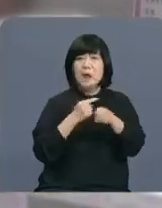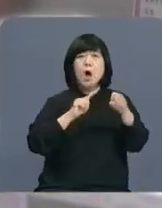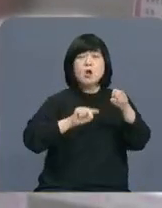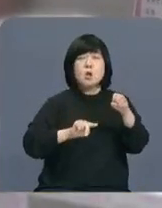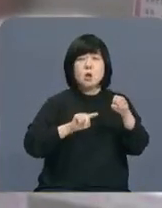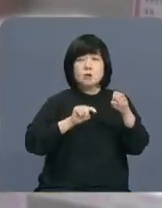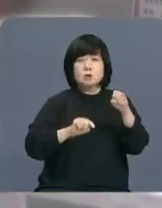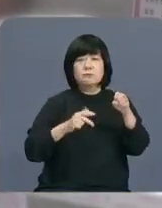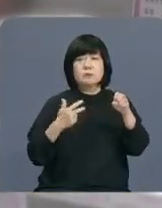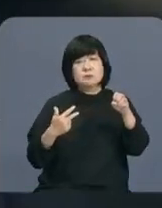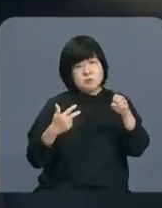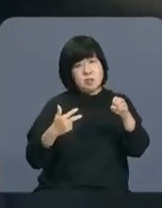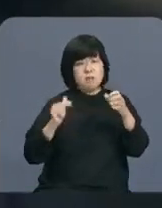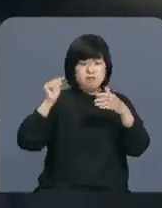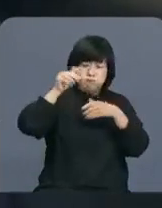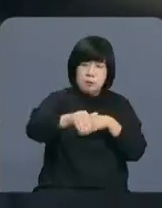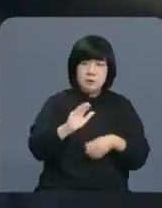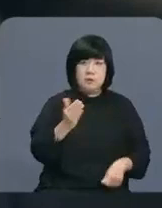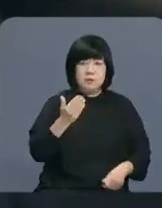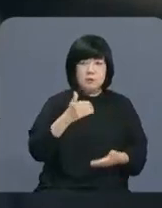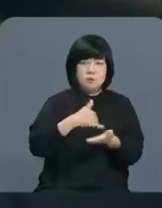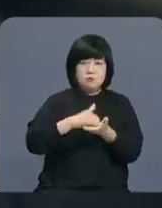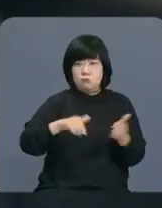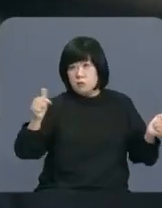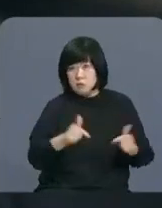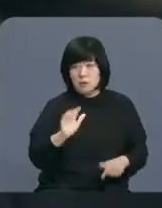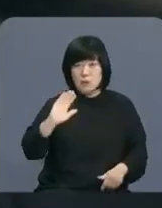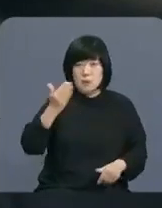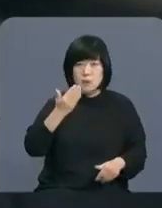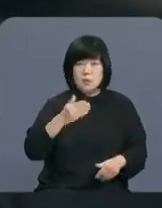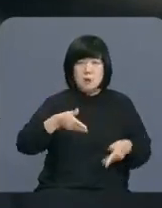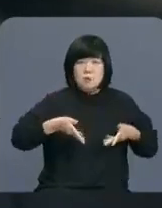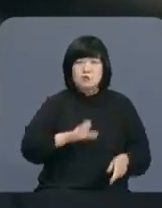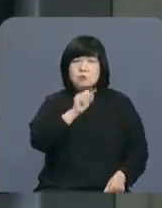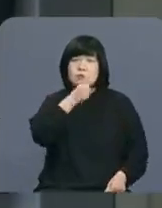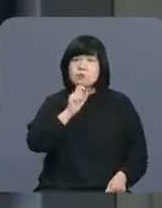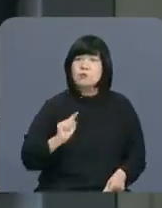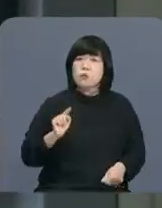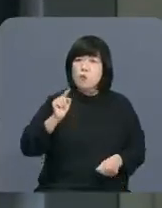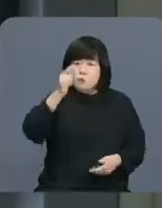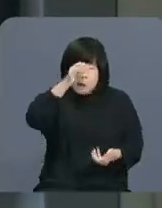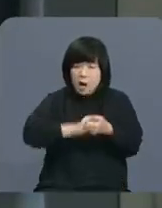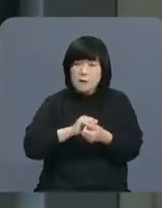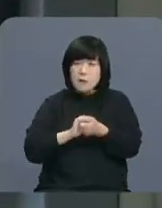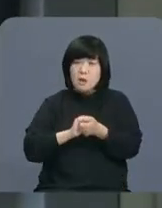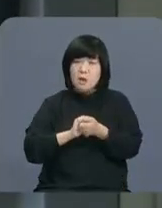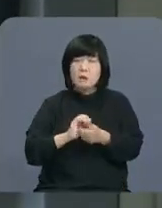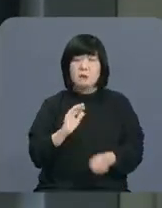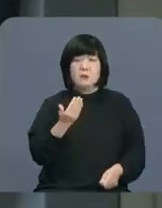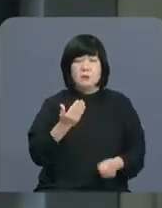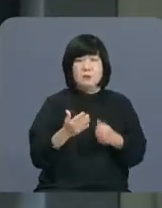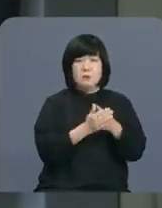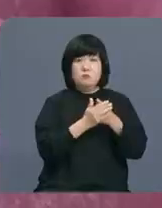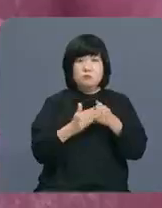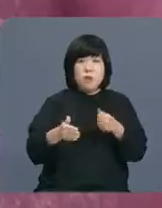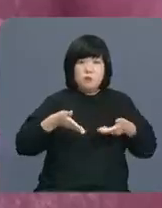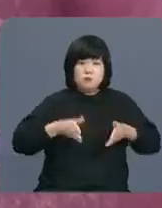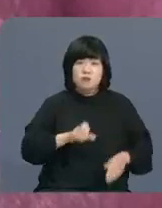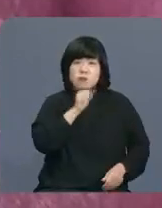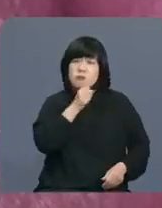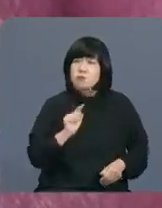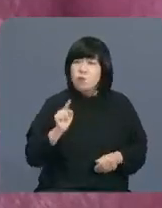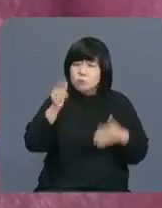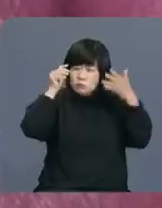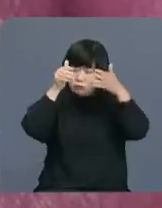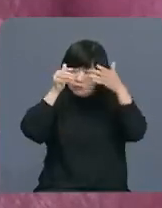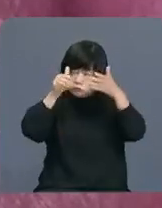0.75명으로 곤두박질 쳤습니다. 출산율을 높일 동력이 한계에 달한 상황입니다. 이 때문에 출산율 높이기에